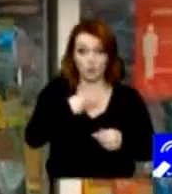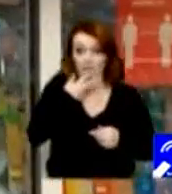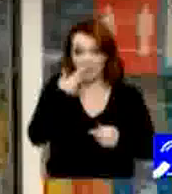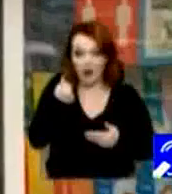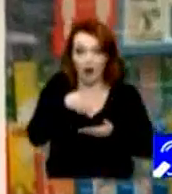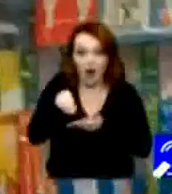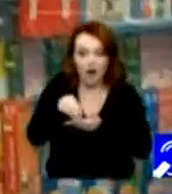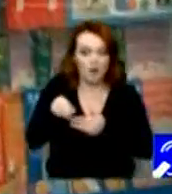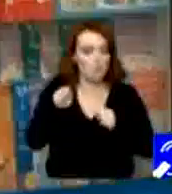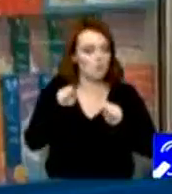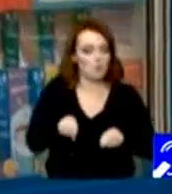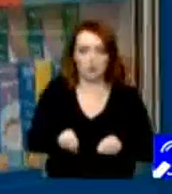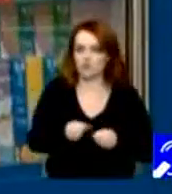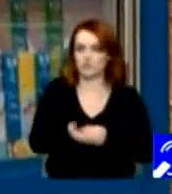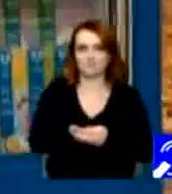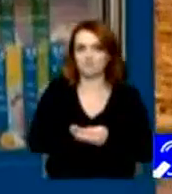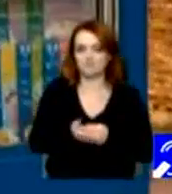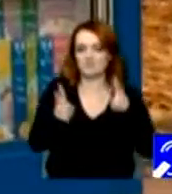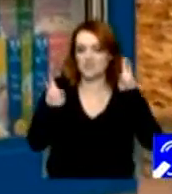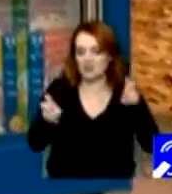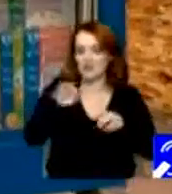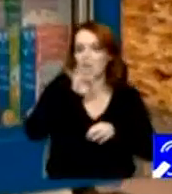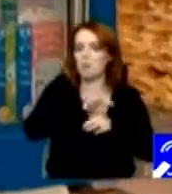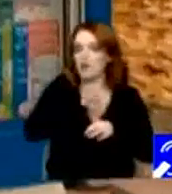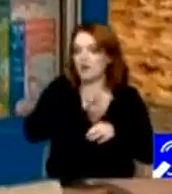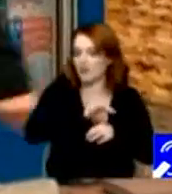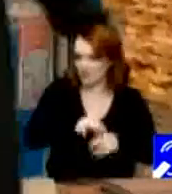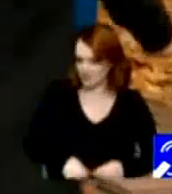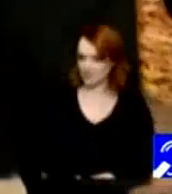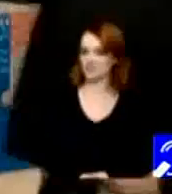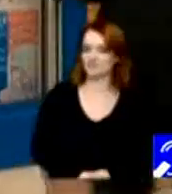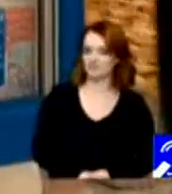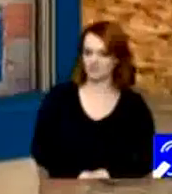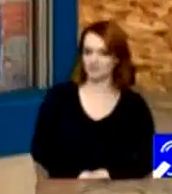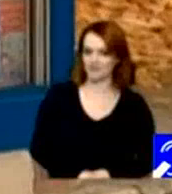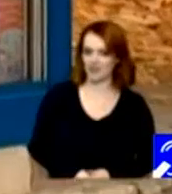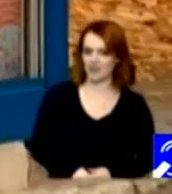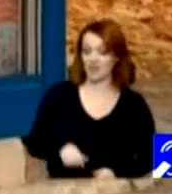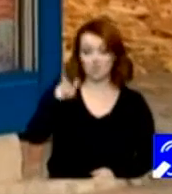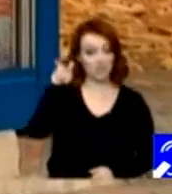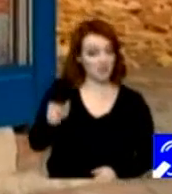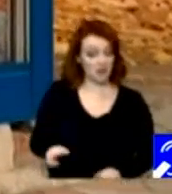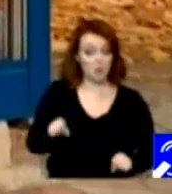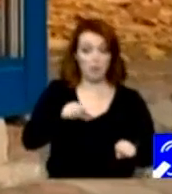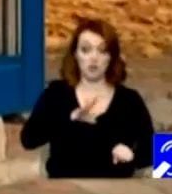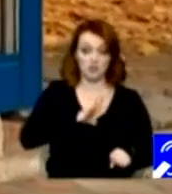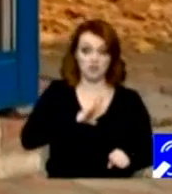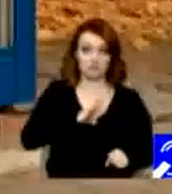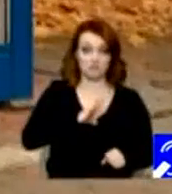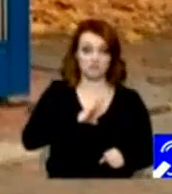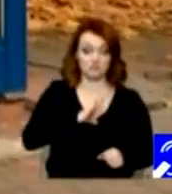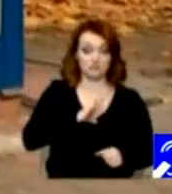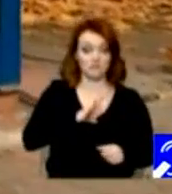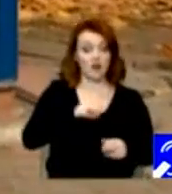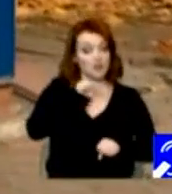noroc poate fi considerata drept un virus care intra in corp si poate face ravagii nevazute o persoană își poate da seama ca este dependenta de